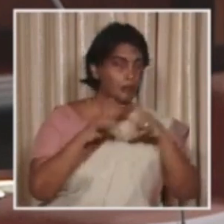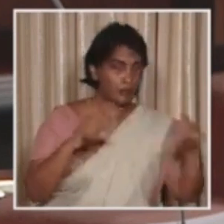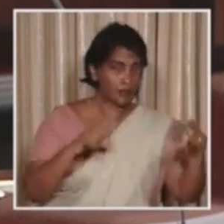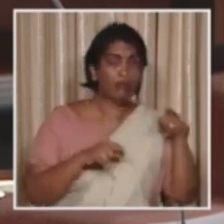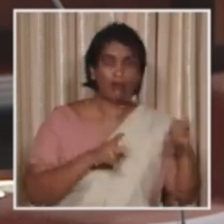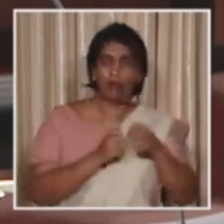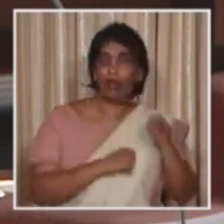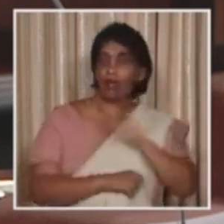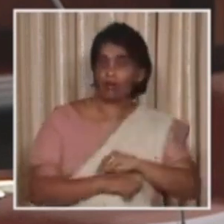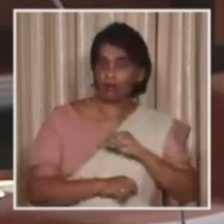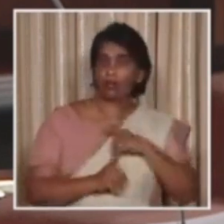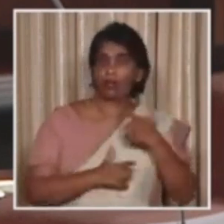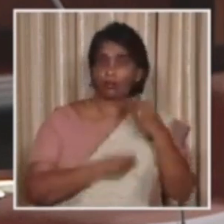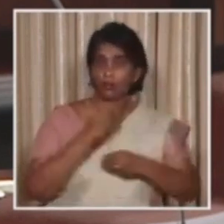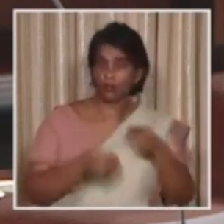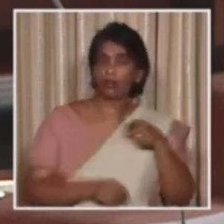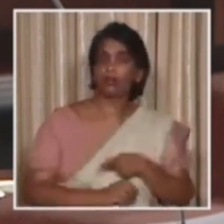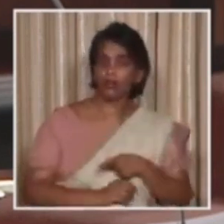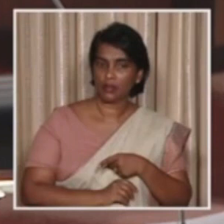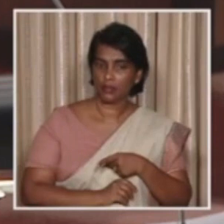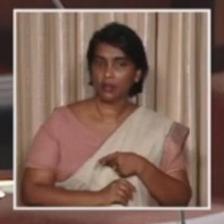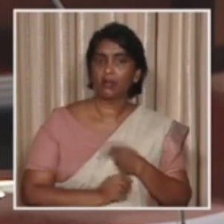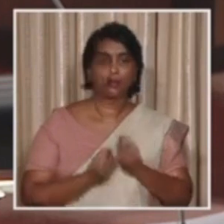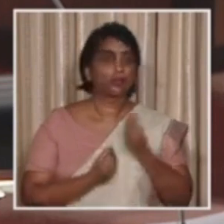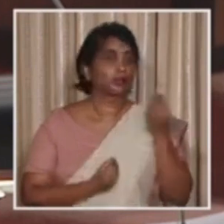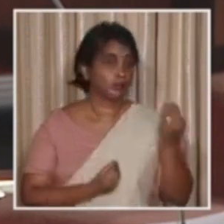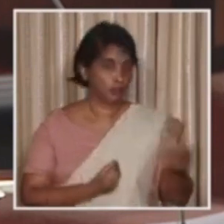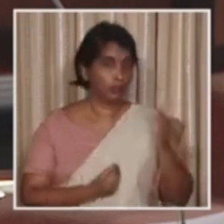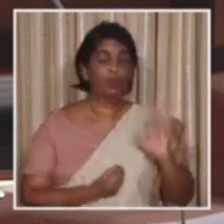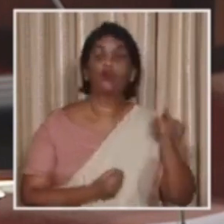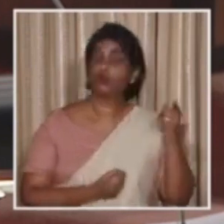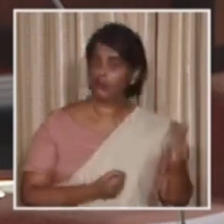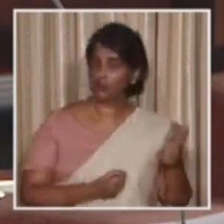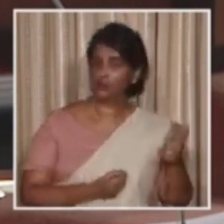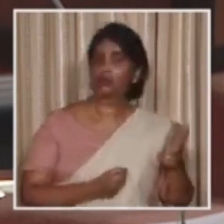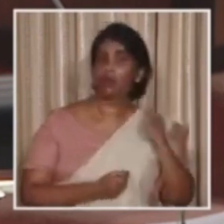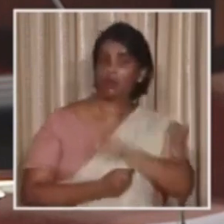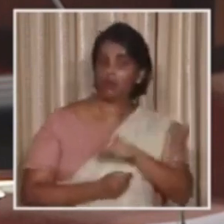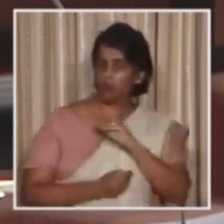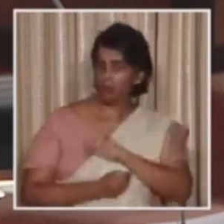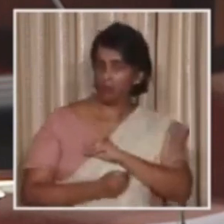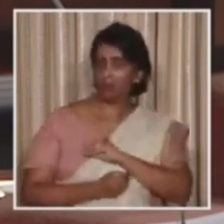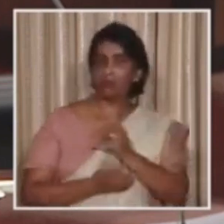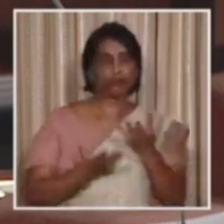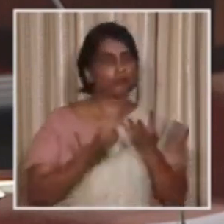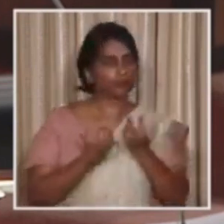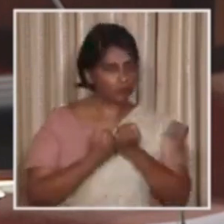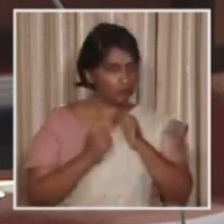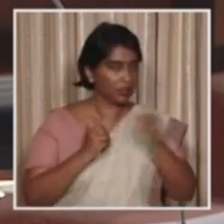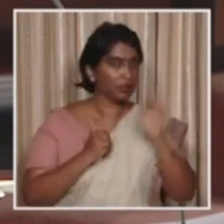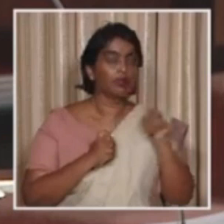எங்களுடைய மீனவ சமூகத்திற்கு வழங்க வேண்டும், அதன் ஊடாக வருமானத்தை பெறுகின்ற போது இந்த பொருளாதார